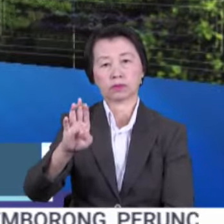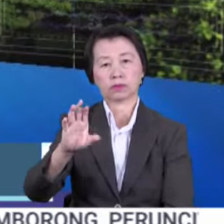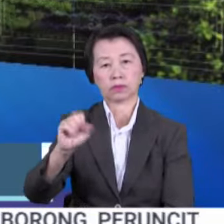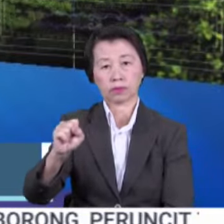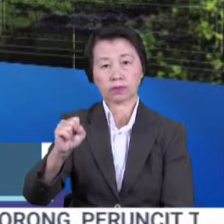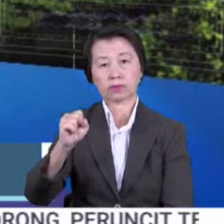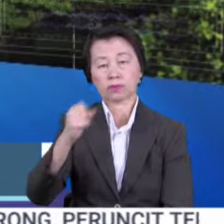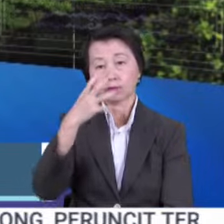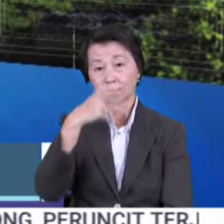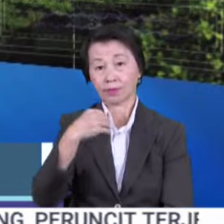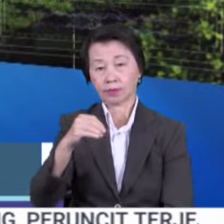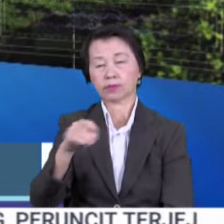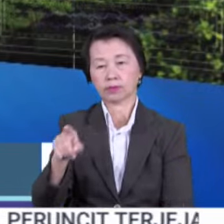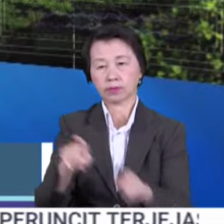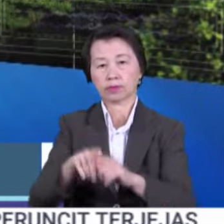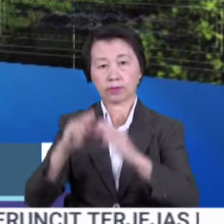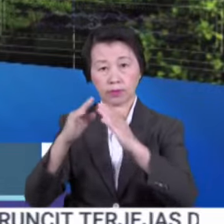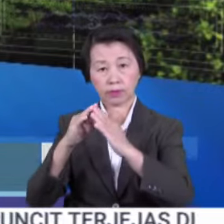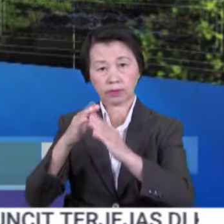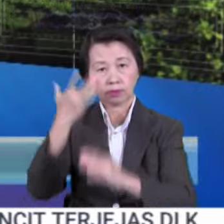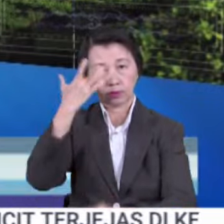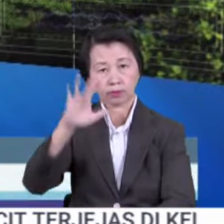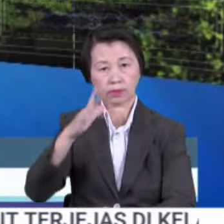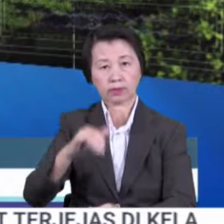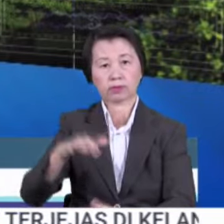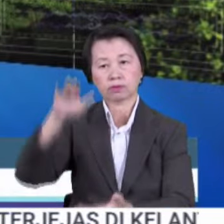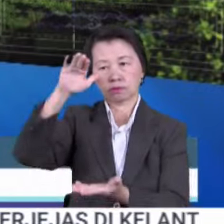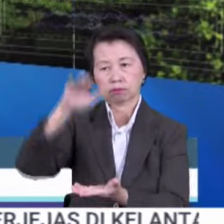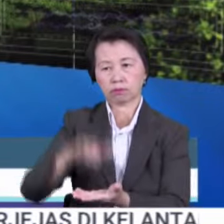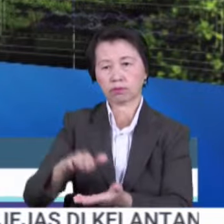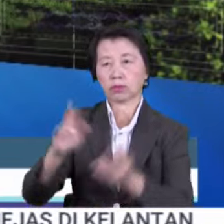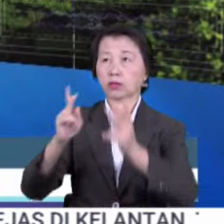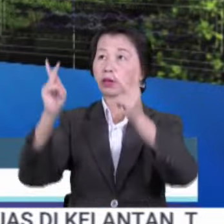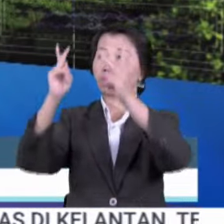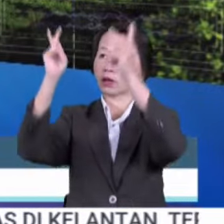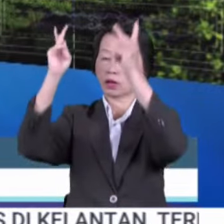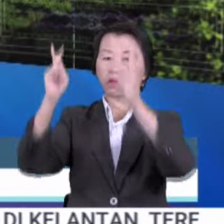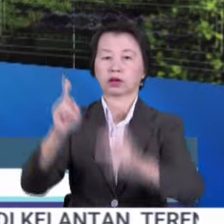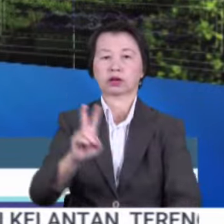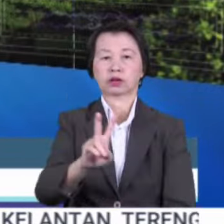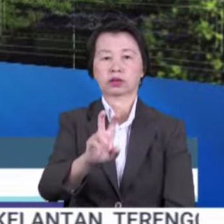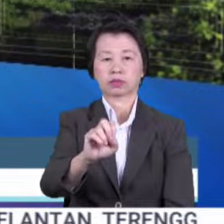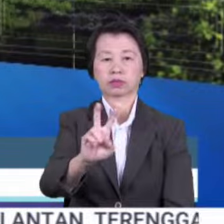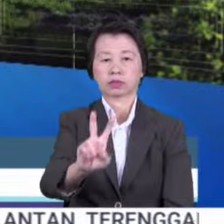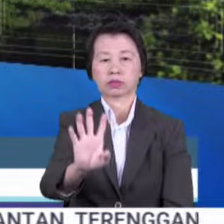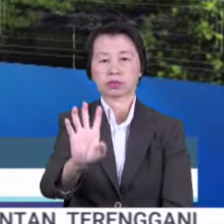menjadikan ibu negeri ini sebagai Bandar pintar dan rendah karbon menjelang 2027